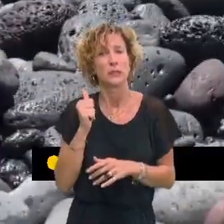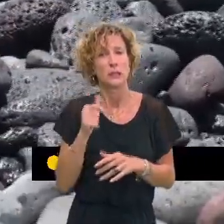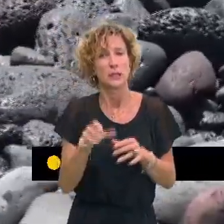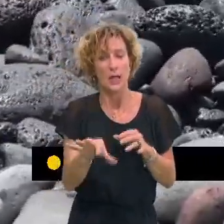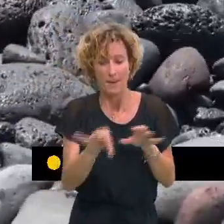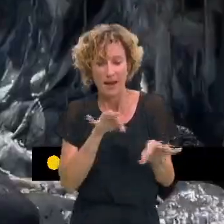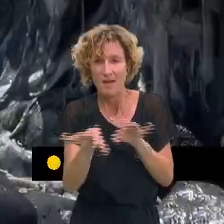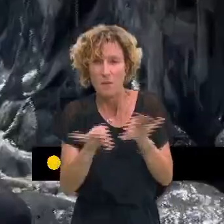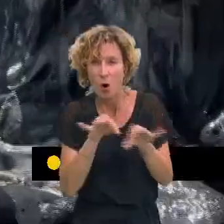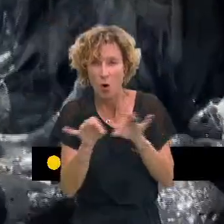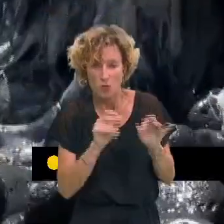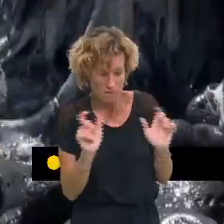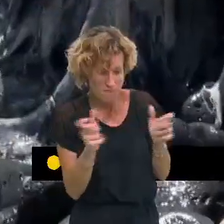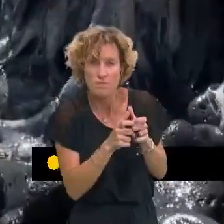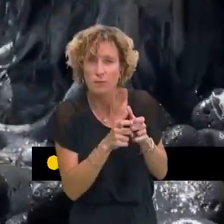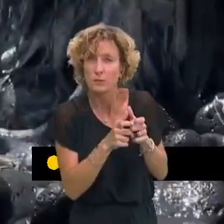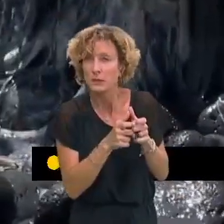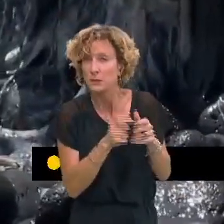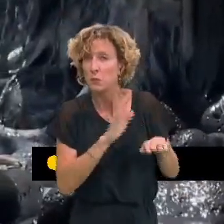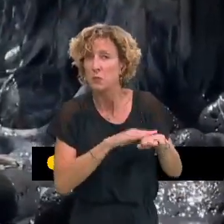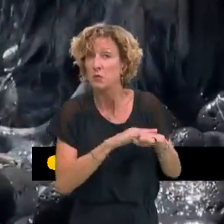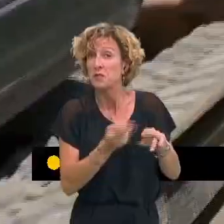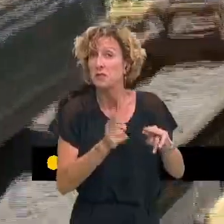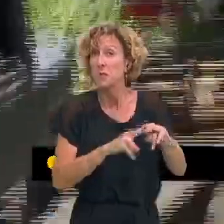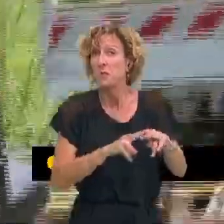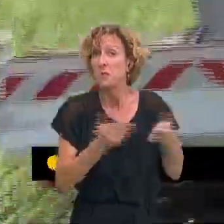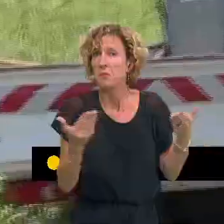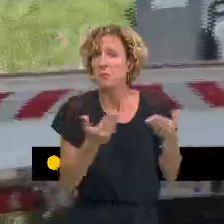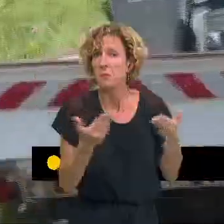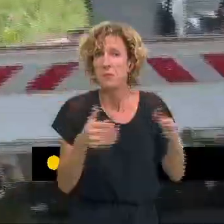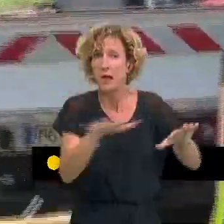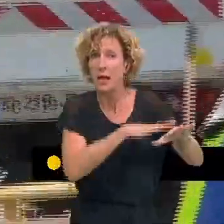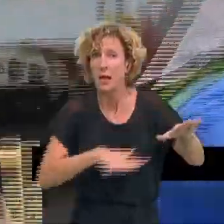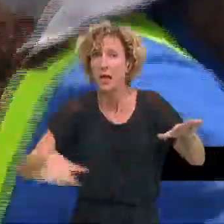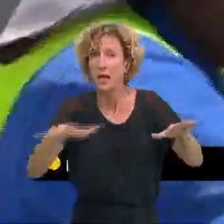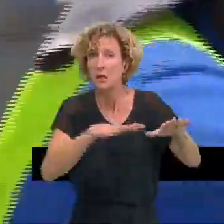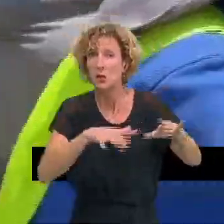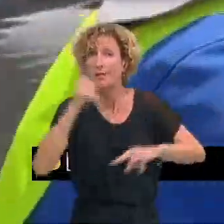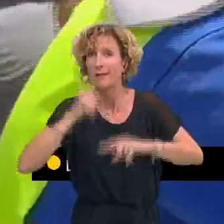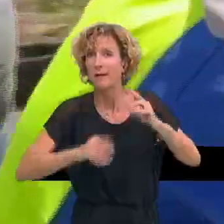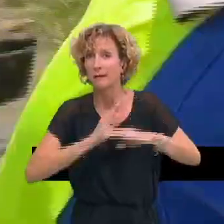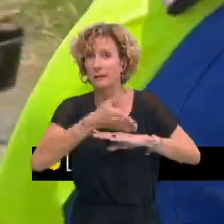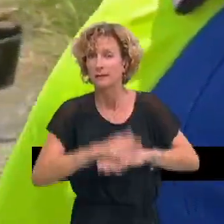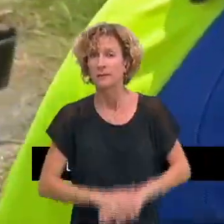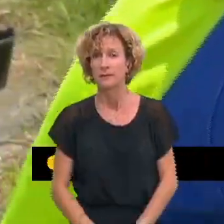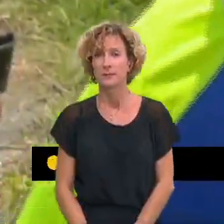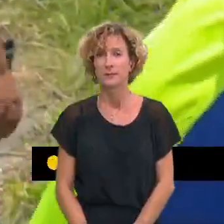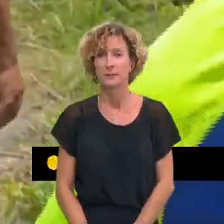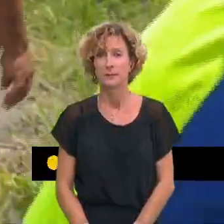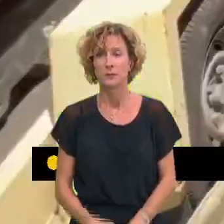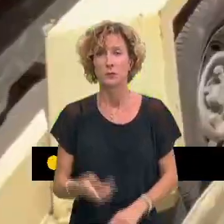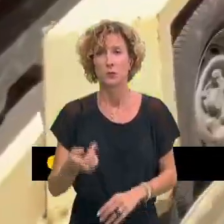été effectués pour déterminer notamment la cause de la mort de l'animal. La zone, elle, est interdite d'accès. Nous mettons en